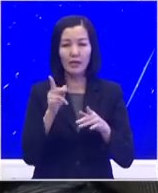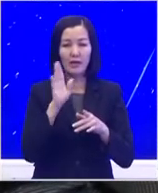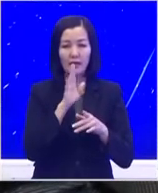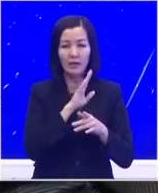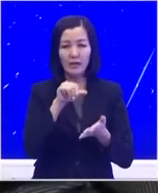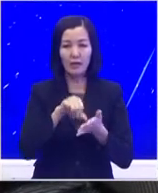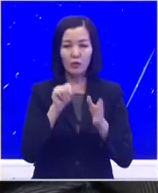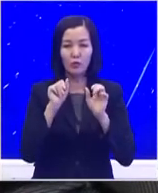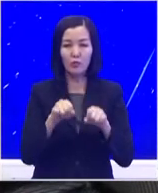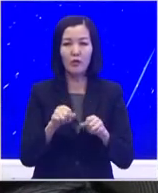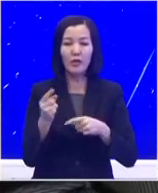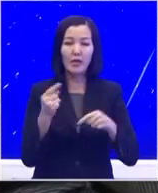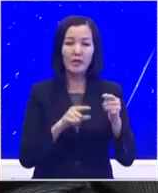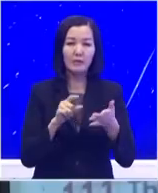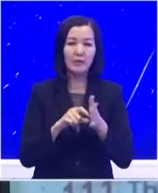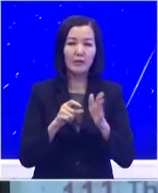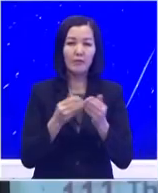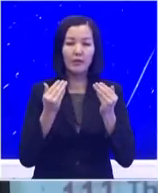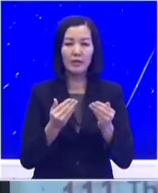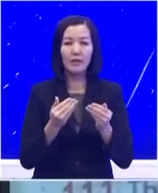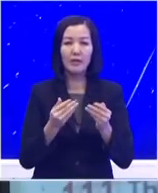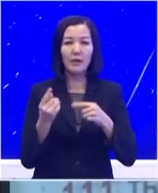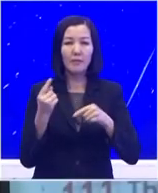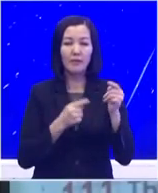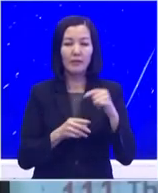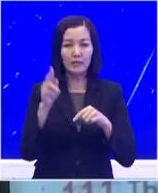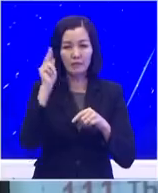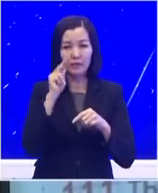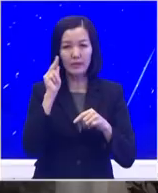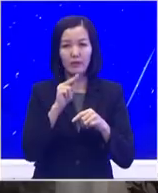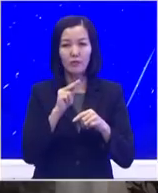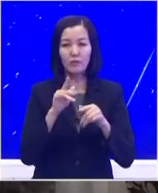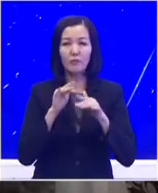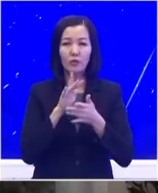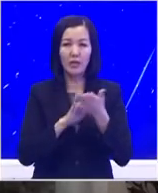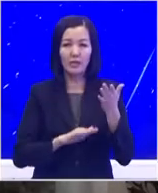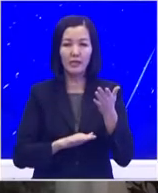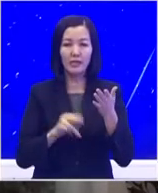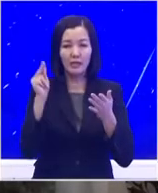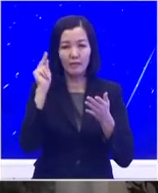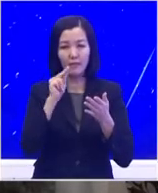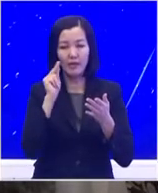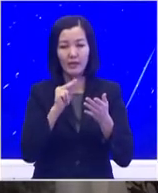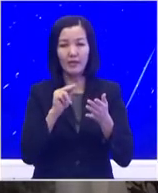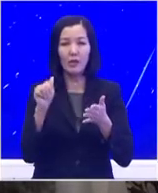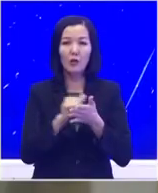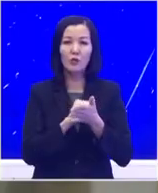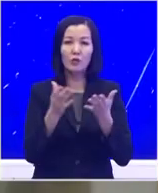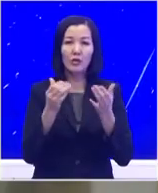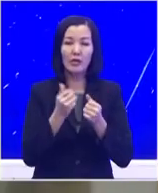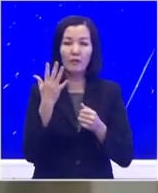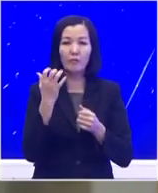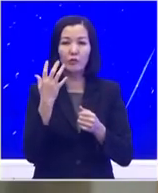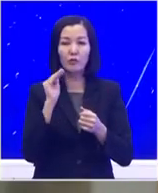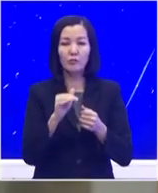тартылмақ. Ал кәсіпкерлік палатасы өкілдері биыл да бизнес бастау курстарының жалғасатынын баян етті. Сертификатқа ие болғандардың 500